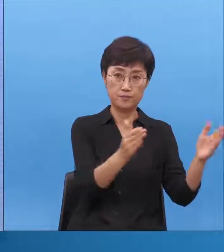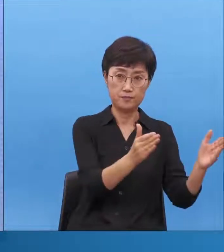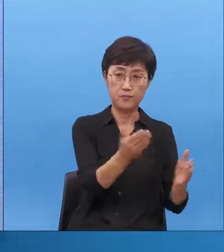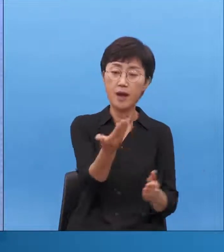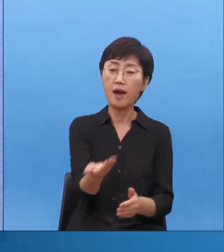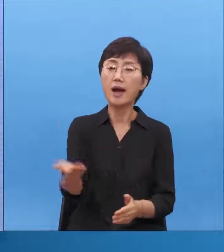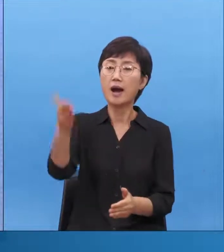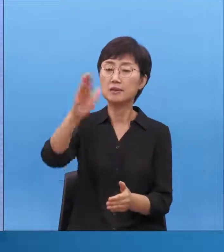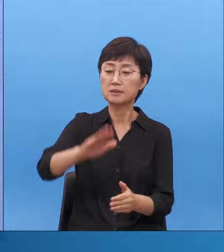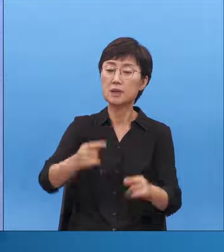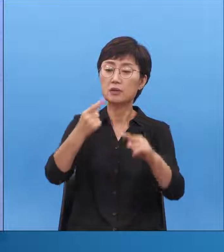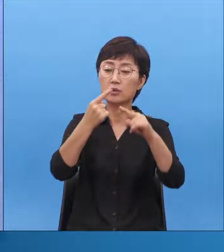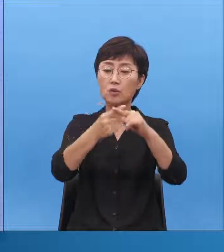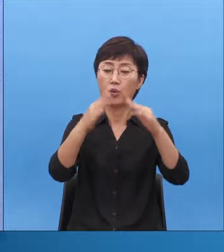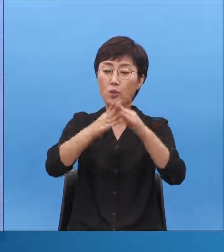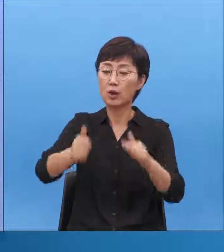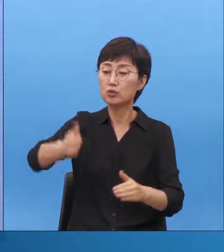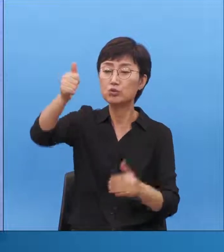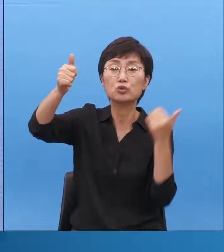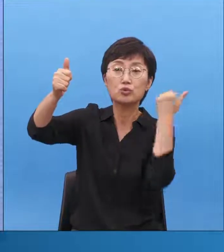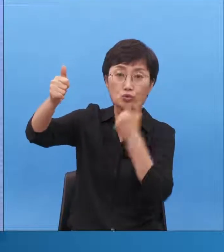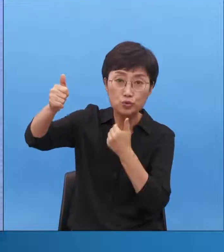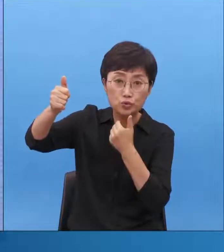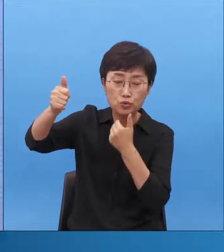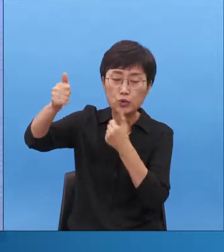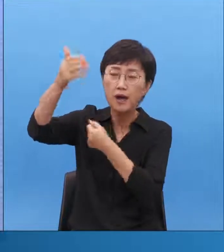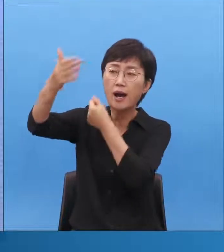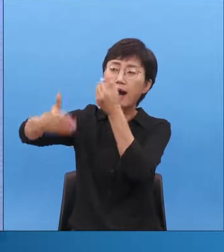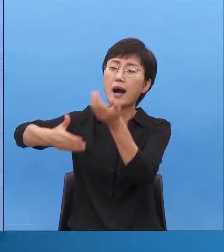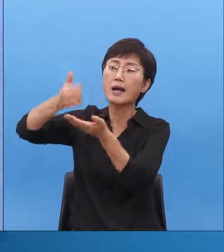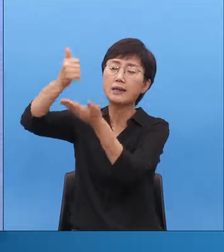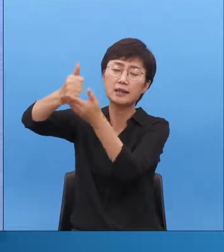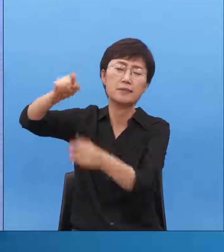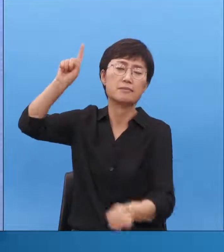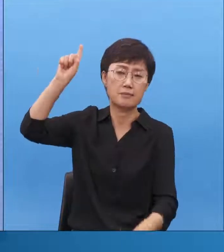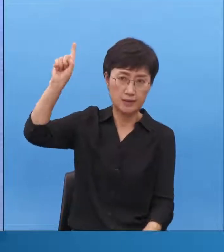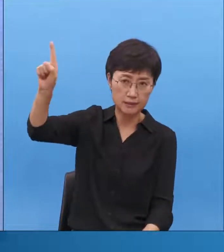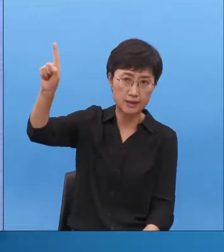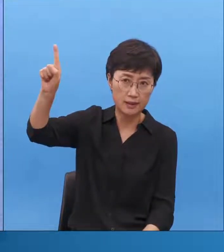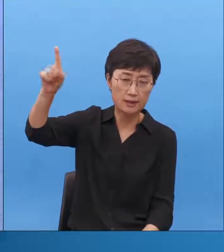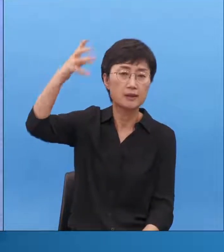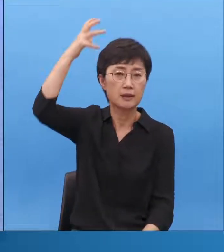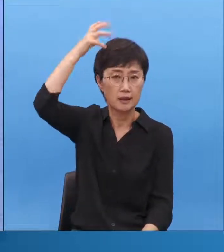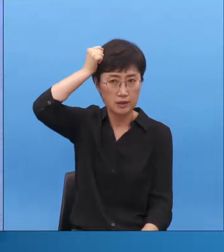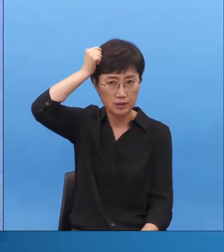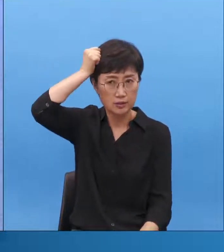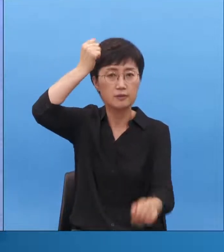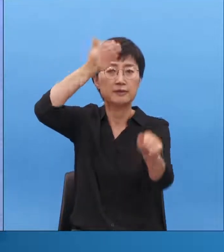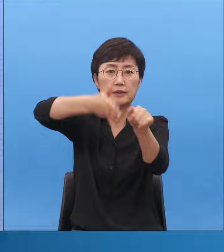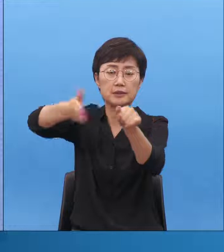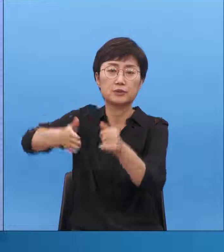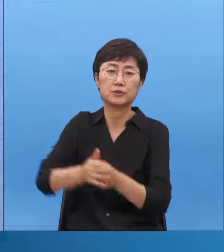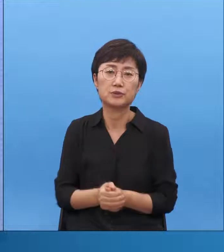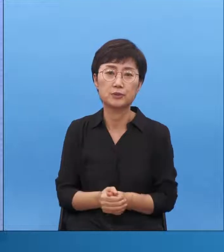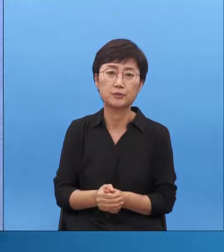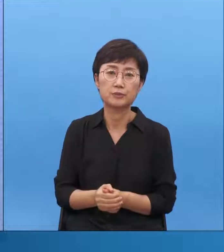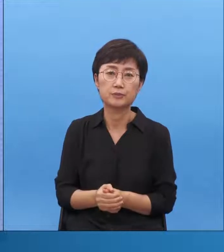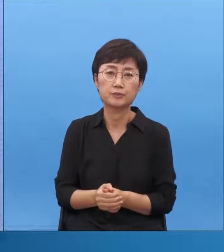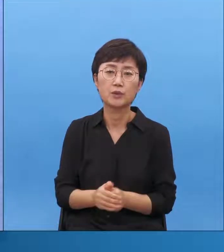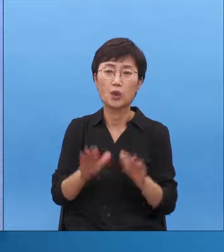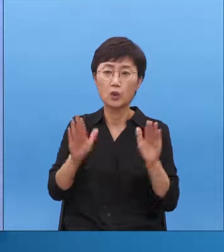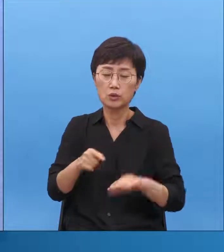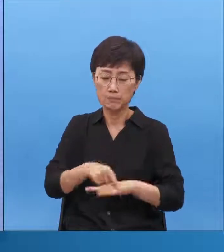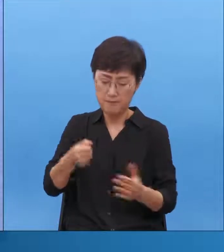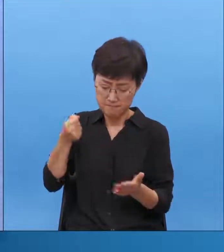살리는 하나님이 주인 돼야 돼요. However, the churches have to be the place to save the people of Korea 명심하셔야 owned 됩니다. by God himself. 이 기도 언약 오늘